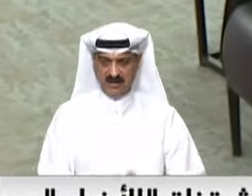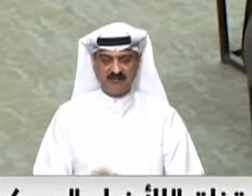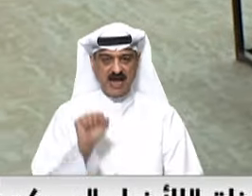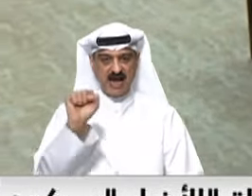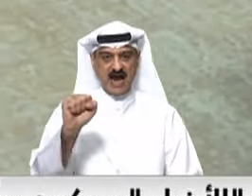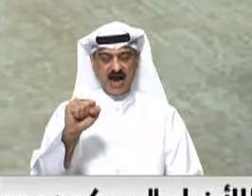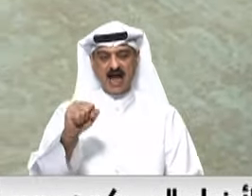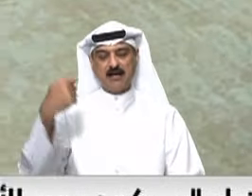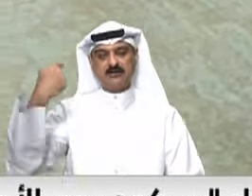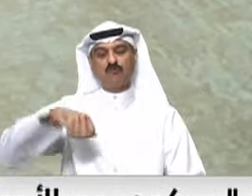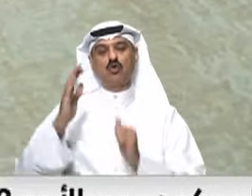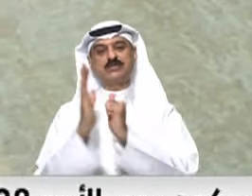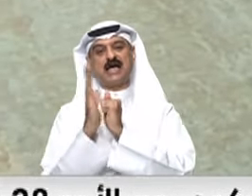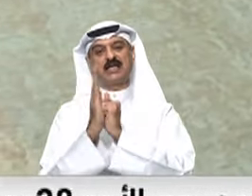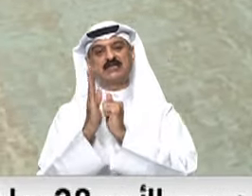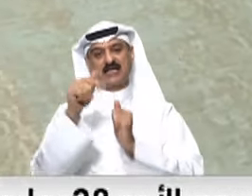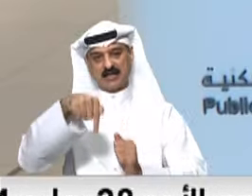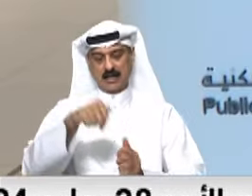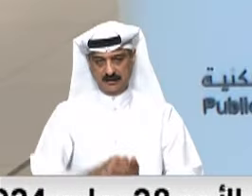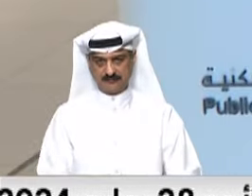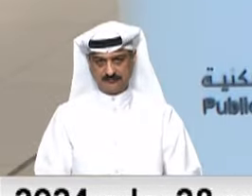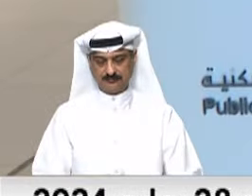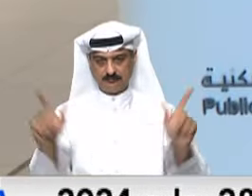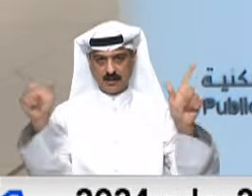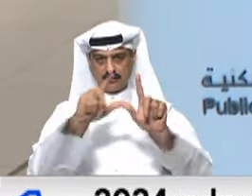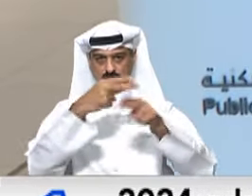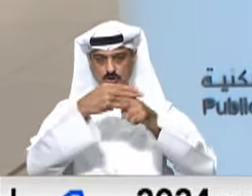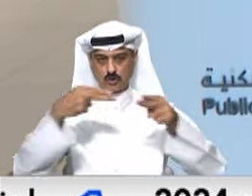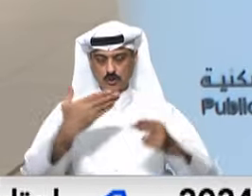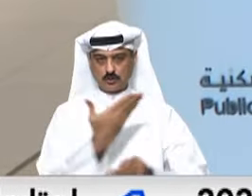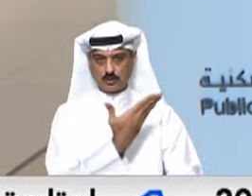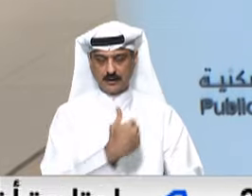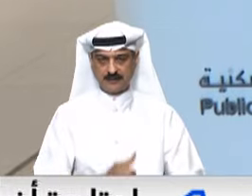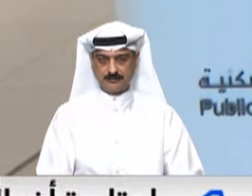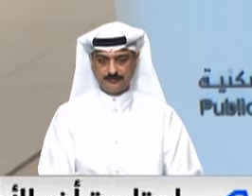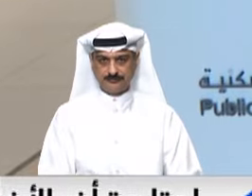يخص الرعاية السكنية. فهد التركي، تلفزيون دولة الكويت.